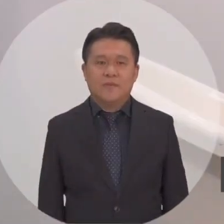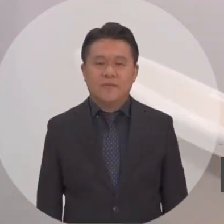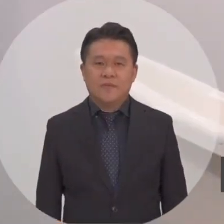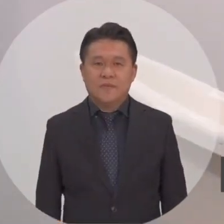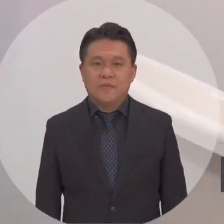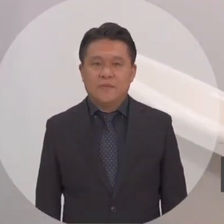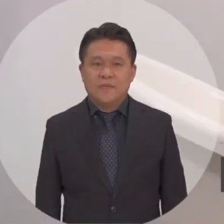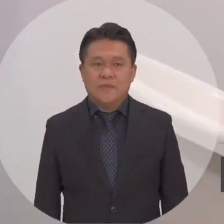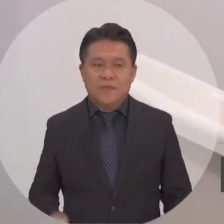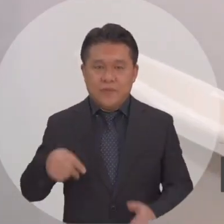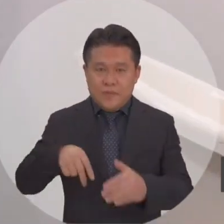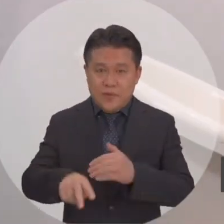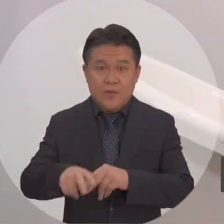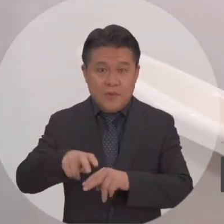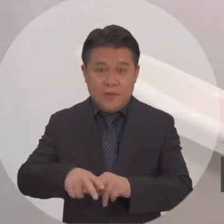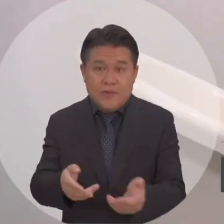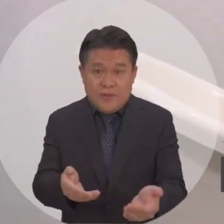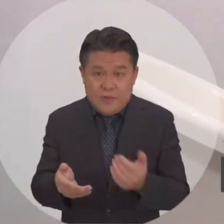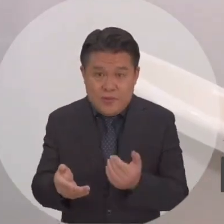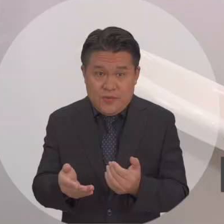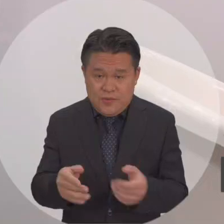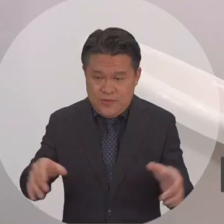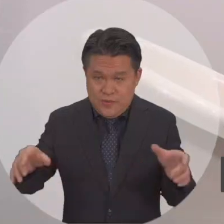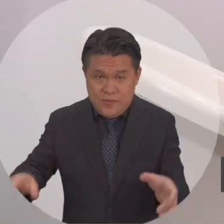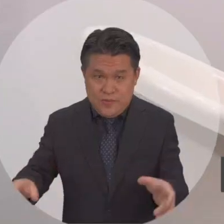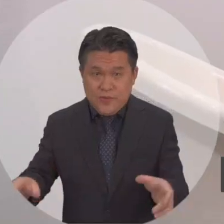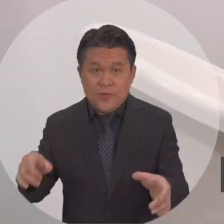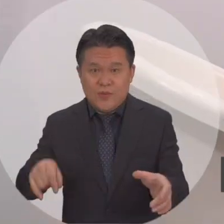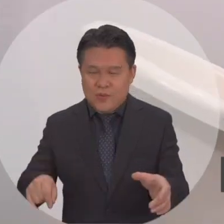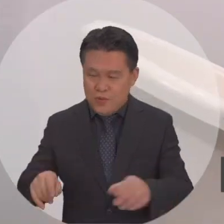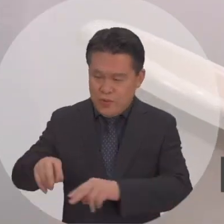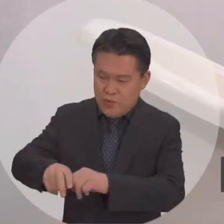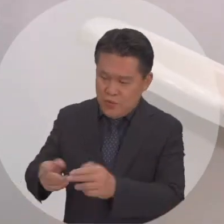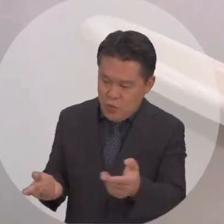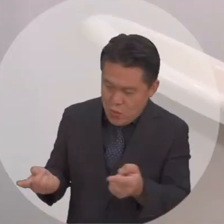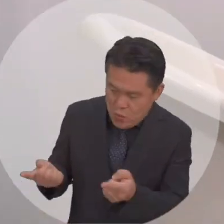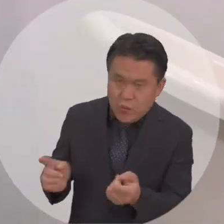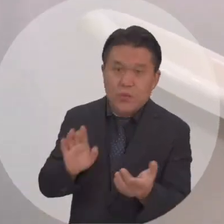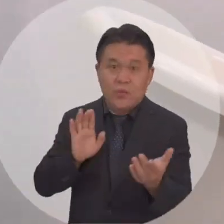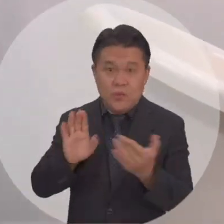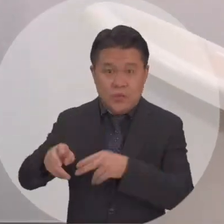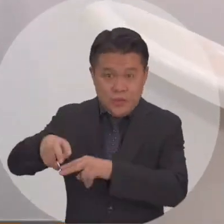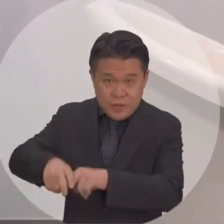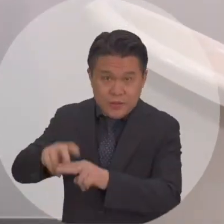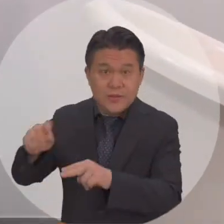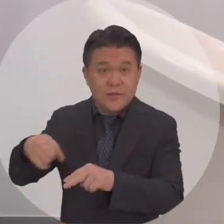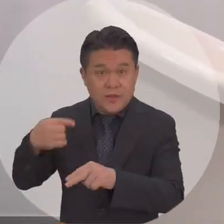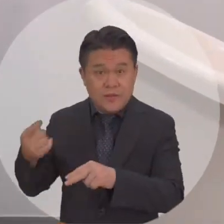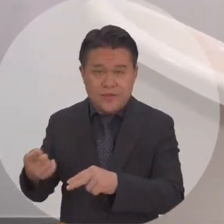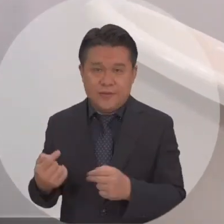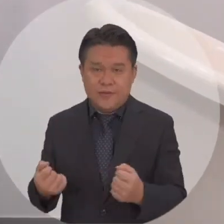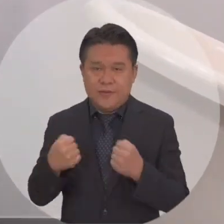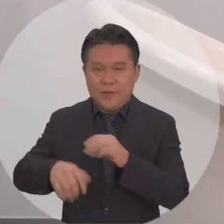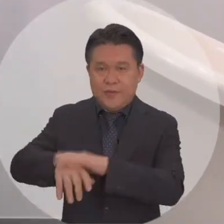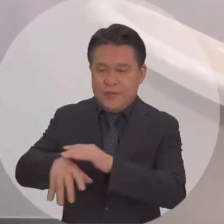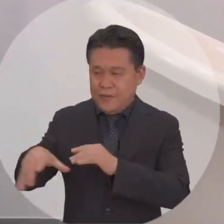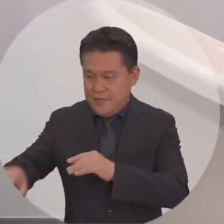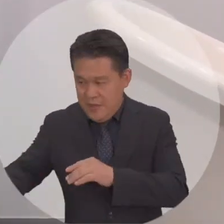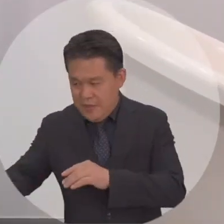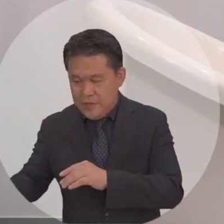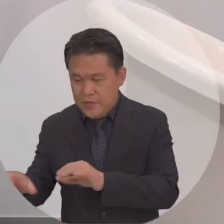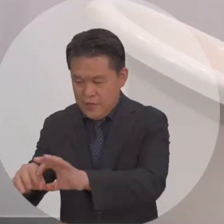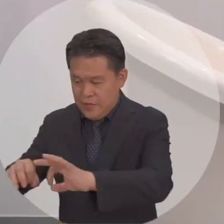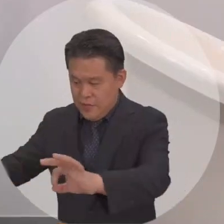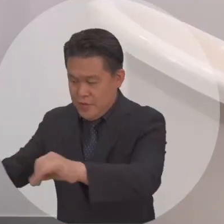욕조에 들어가기 전 욕조 턱과 욕조 의자 높이를 맞추어 앉게 하고 건강한 쪽 손으로 손잡이나 보조 도구를